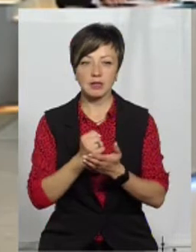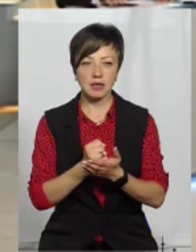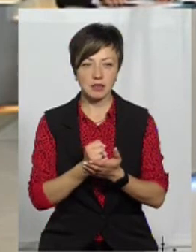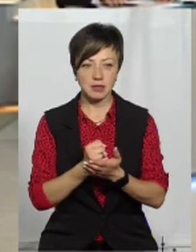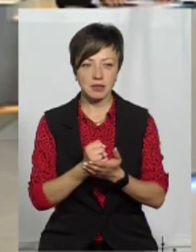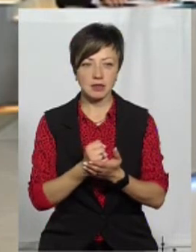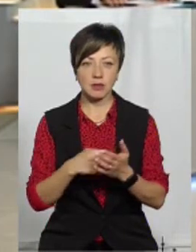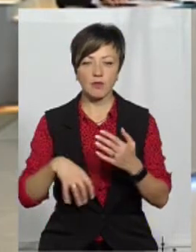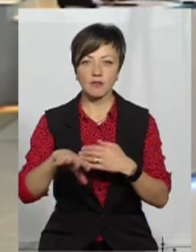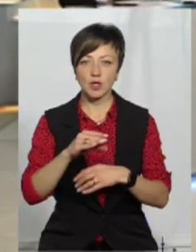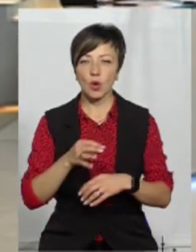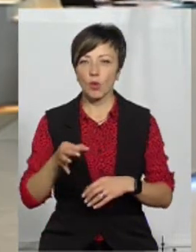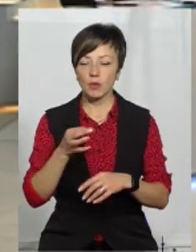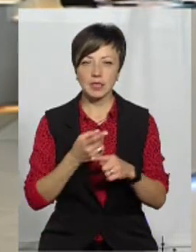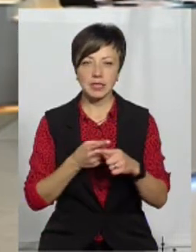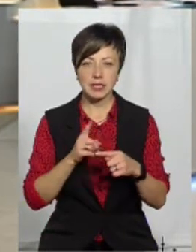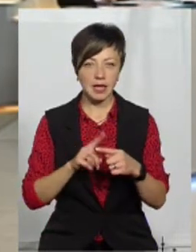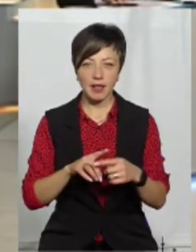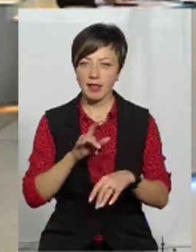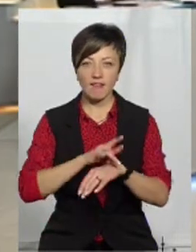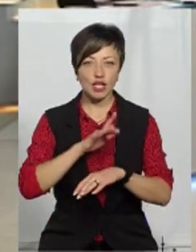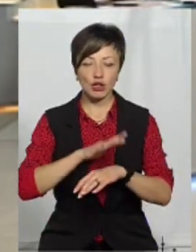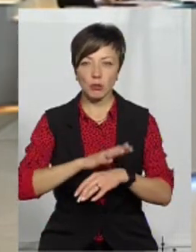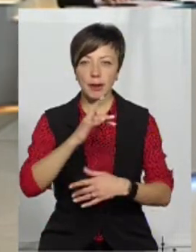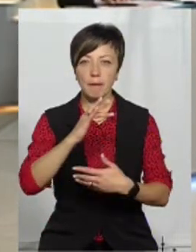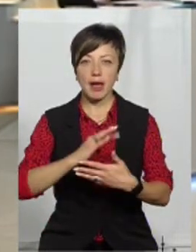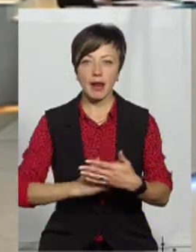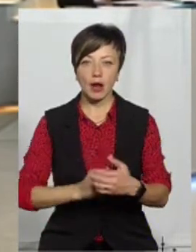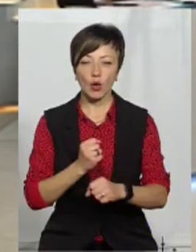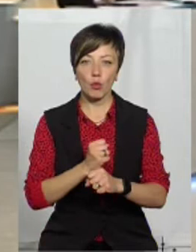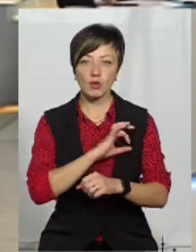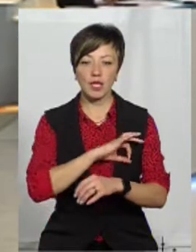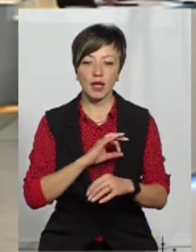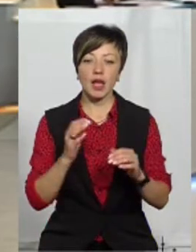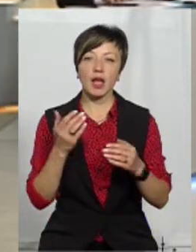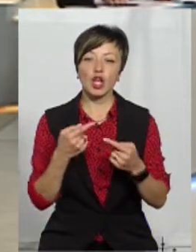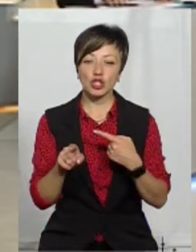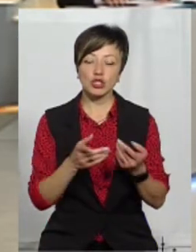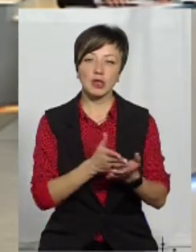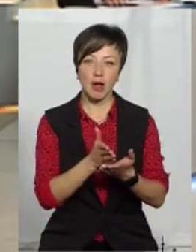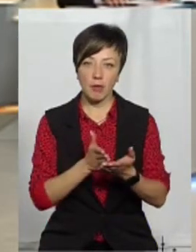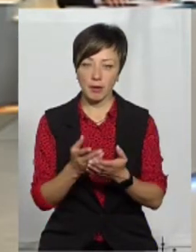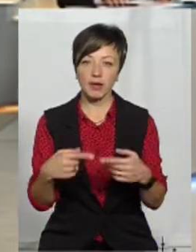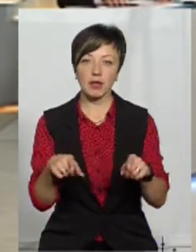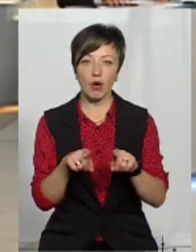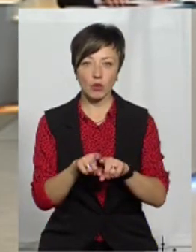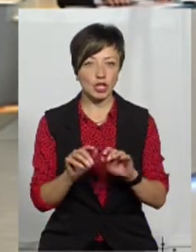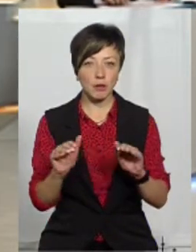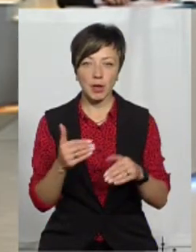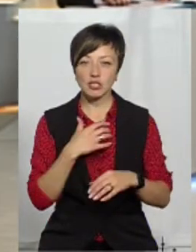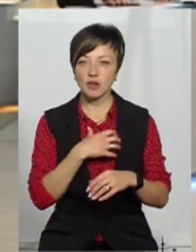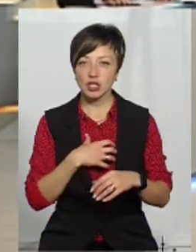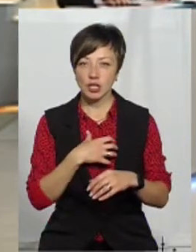області. Звісно, це не вичерпний перелік роботи юстиції, чи інші напрямки, можливо, менш масштабні, але не менш важливі. Але